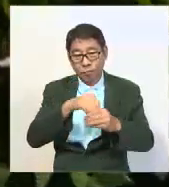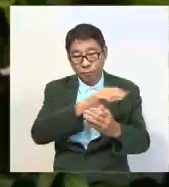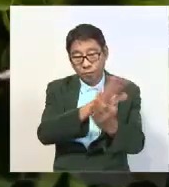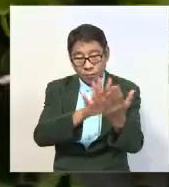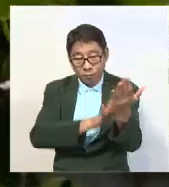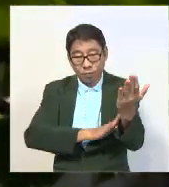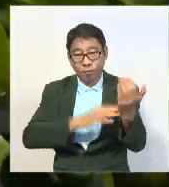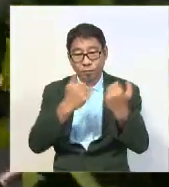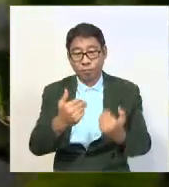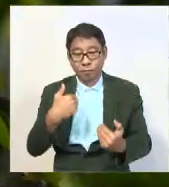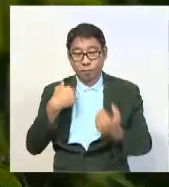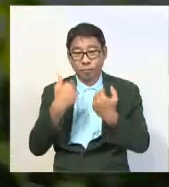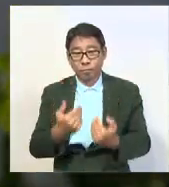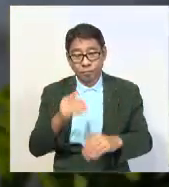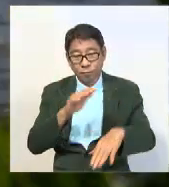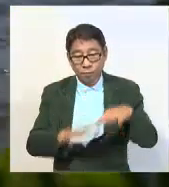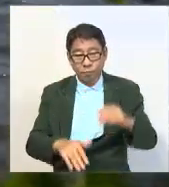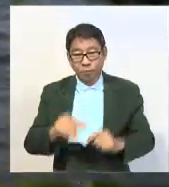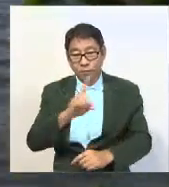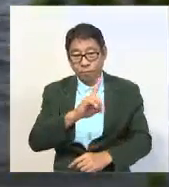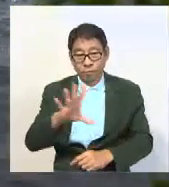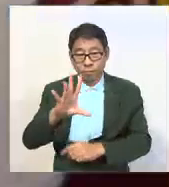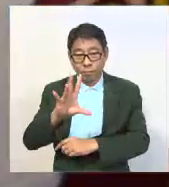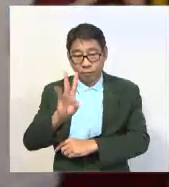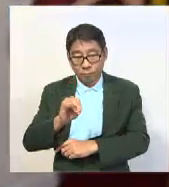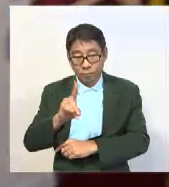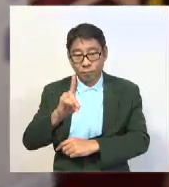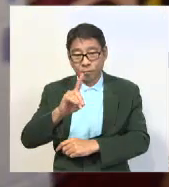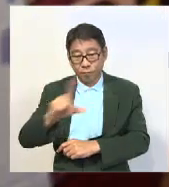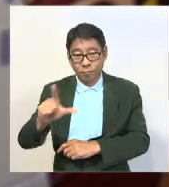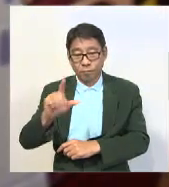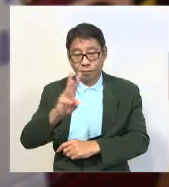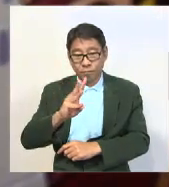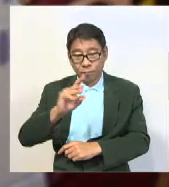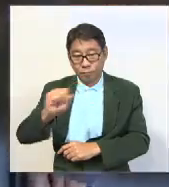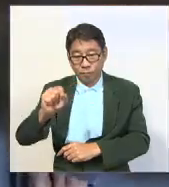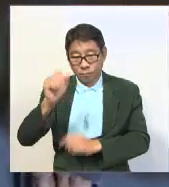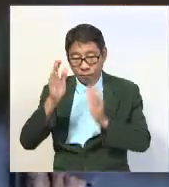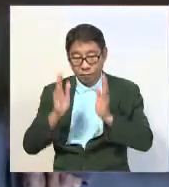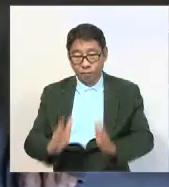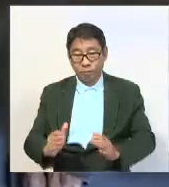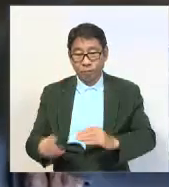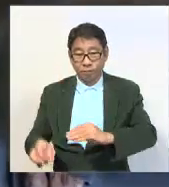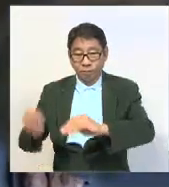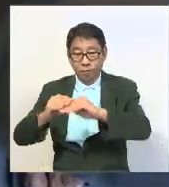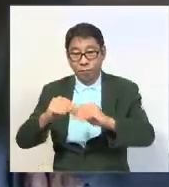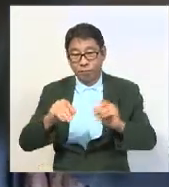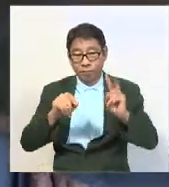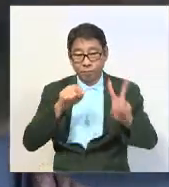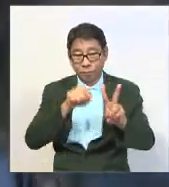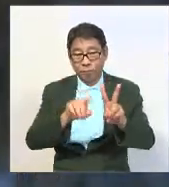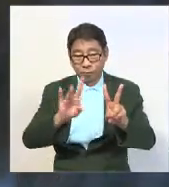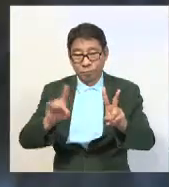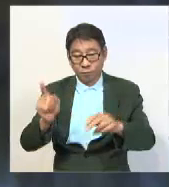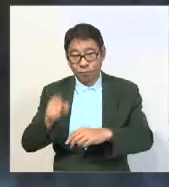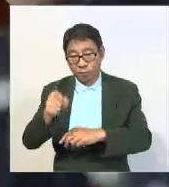ไทยน่าจะมีจำนวนประมาณ171ล้าน6แสนคนครั้งเพิ่มขึ้นประมาณ 2.8%